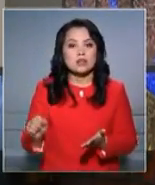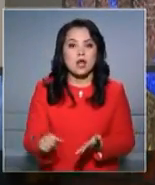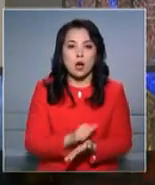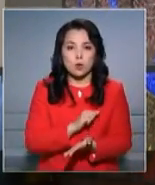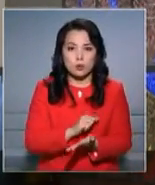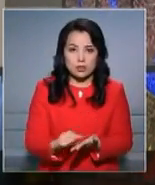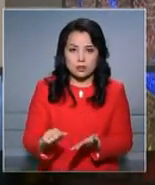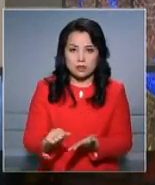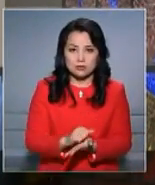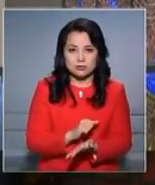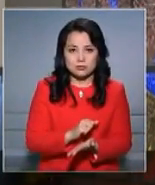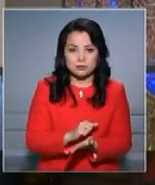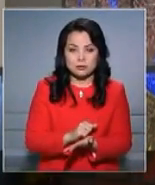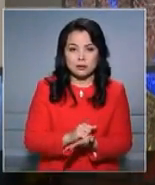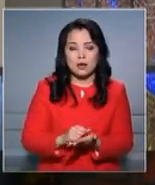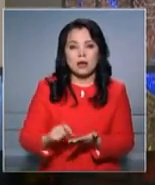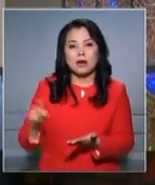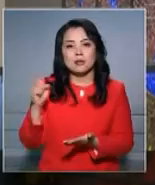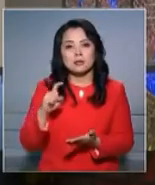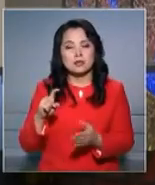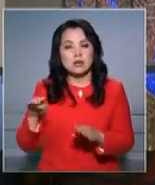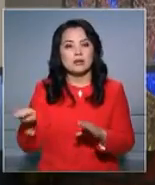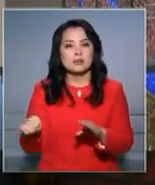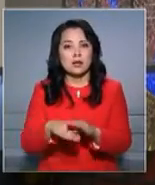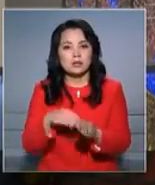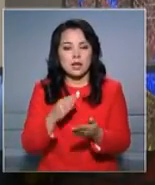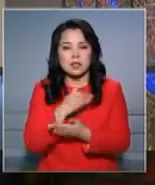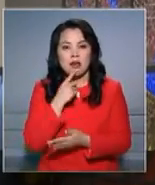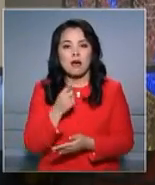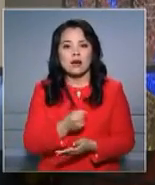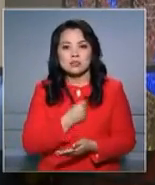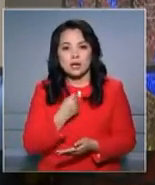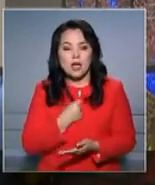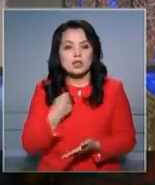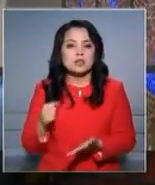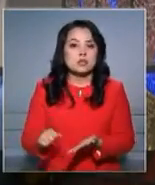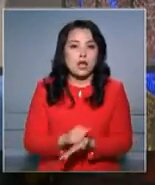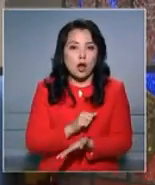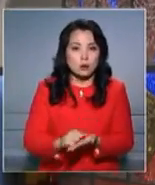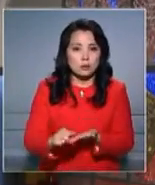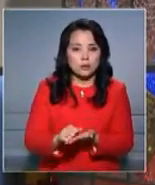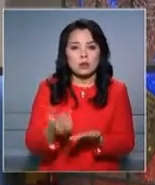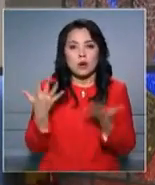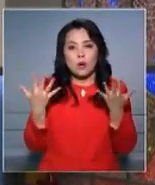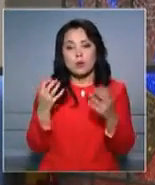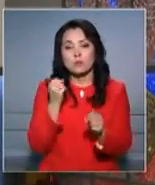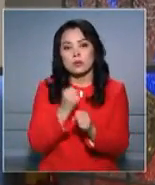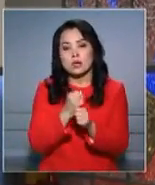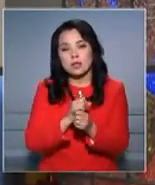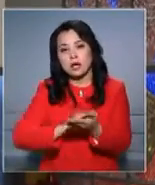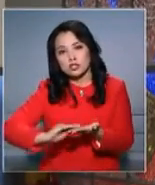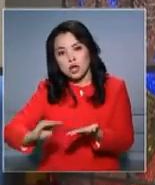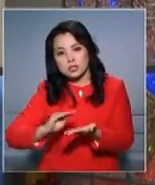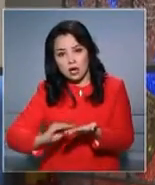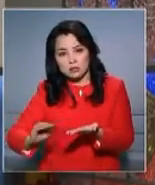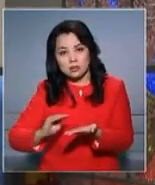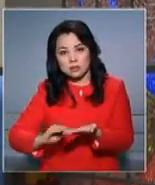документтерін архивтен алып, әскери документтері, содың өз қолымен жазған